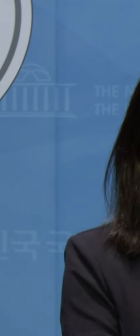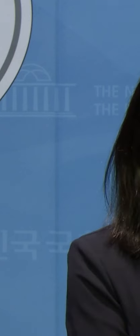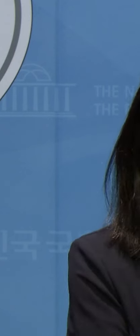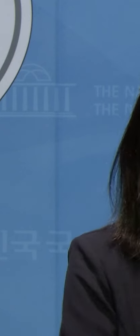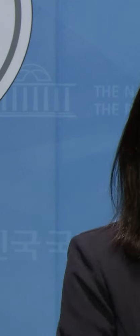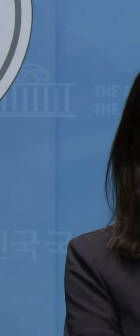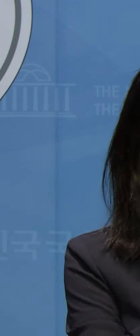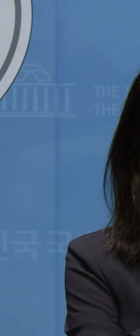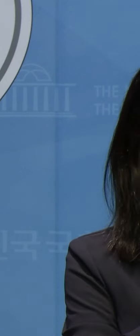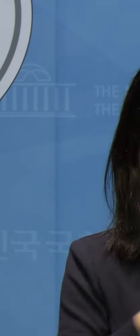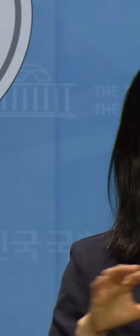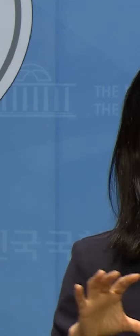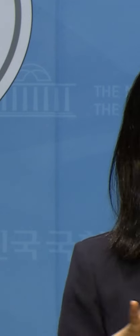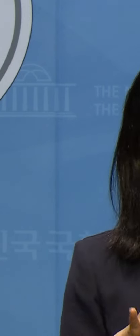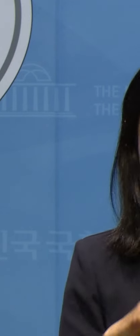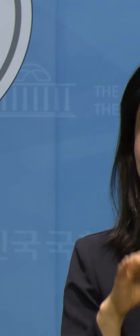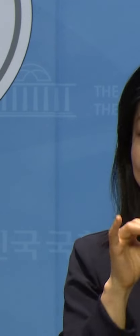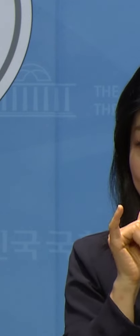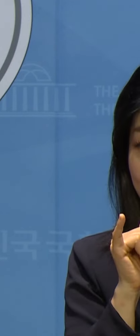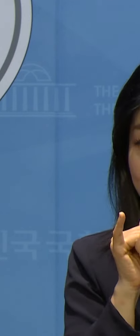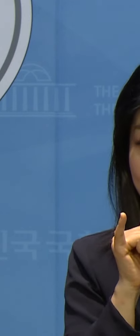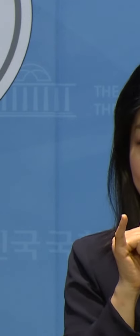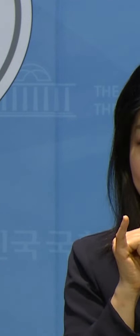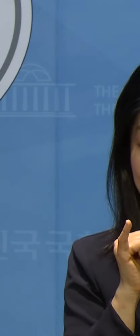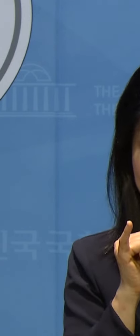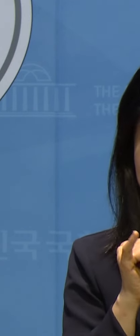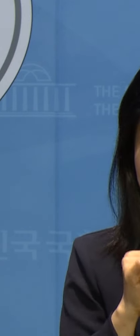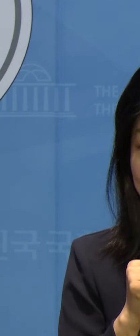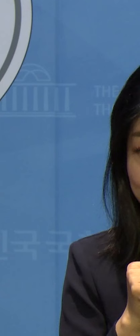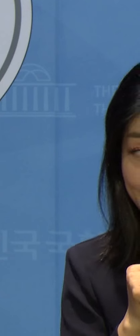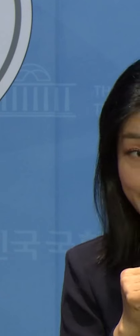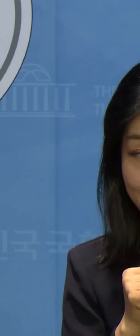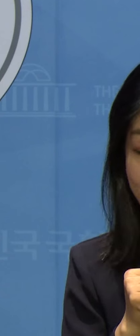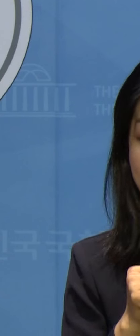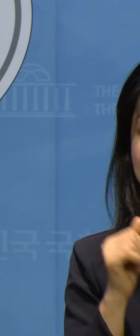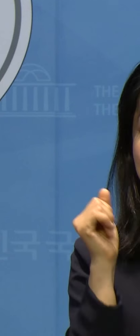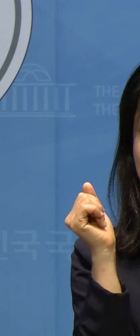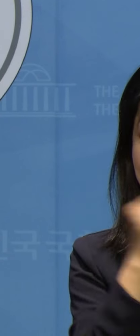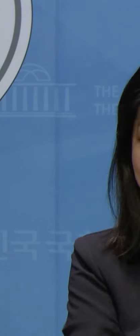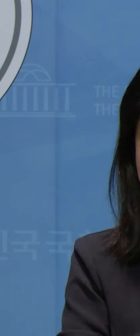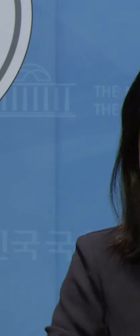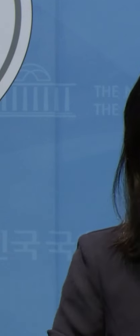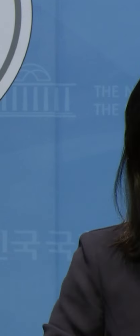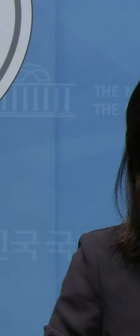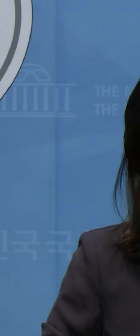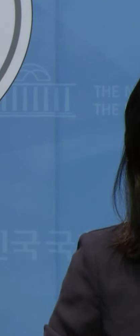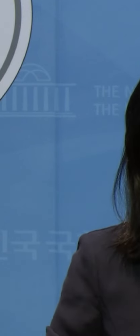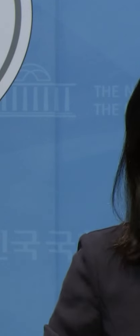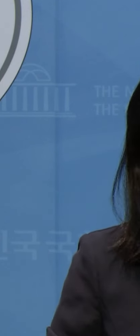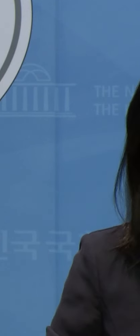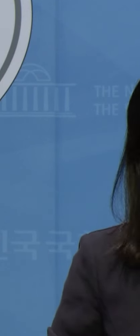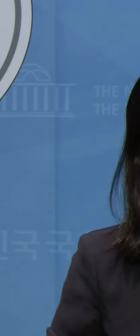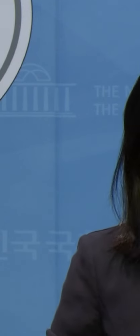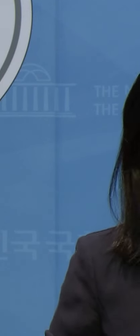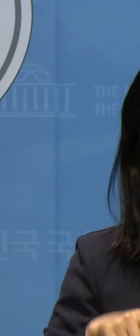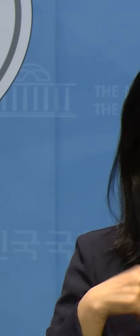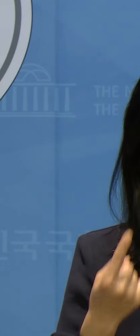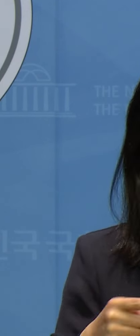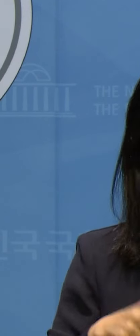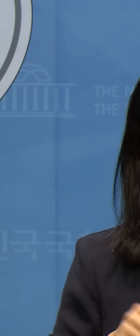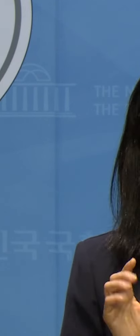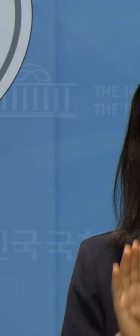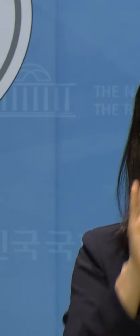맺고 있었는데 그 중 를 통해서 자료를 입수해서 결국